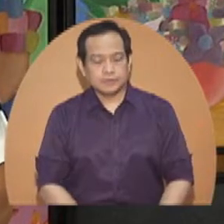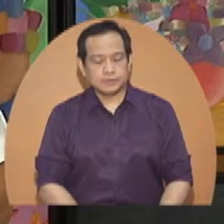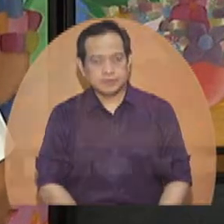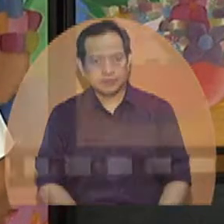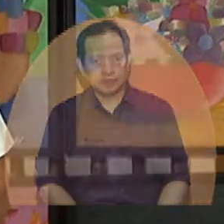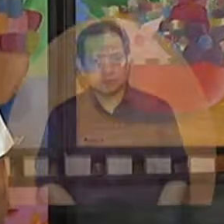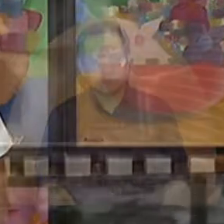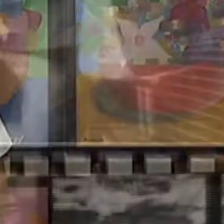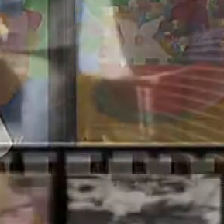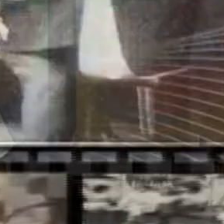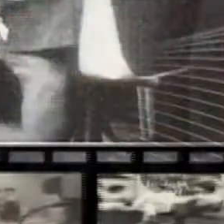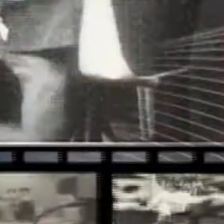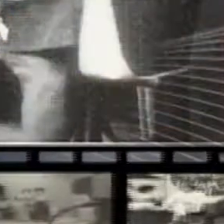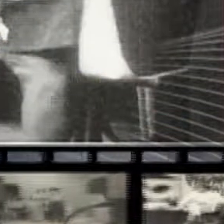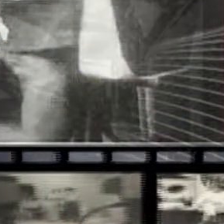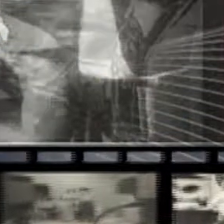ko.